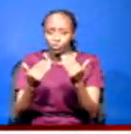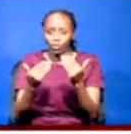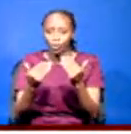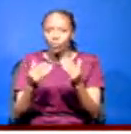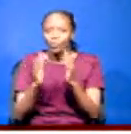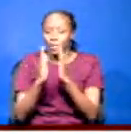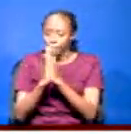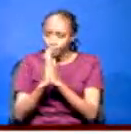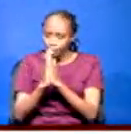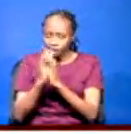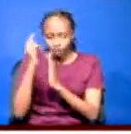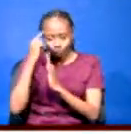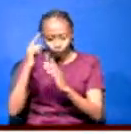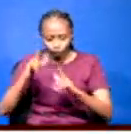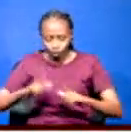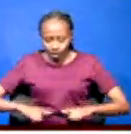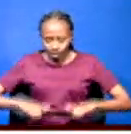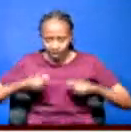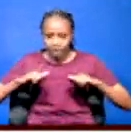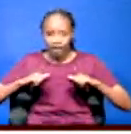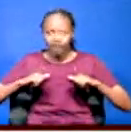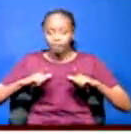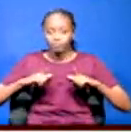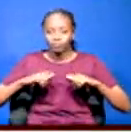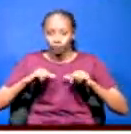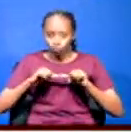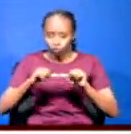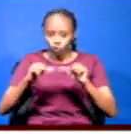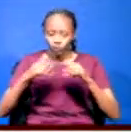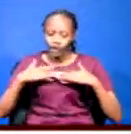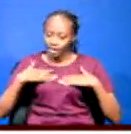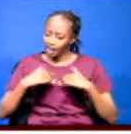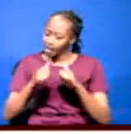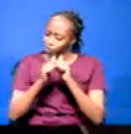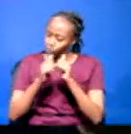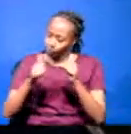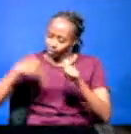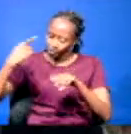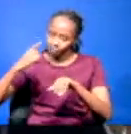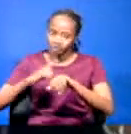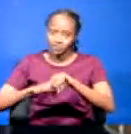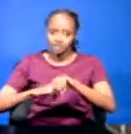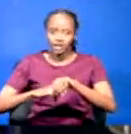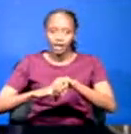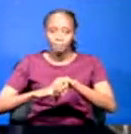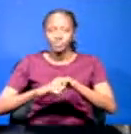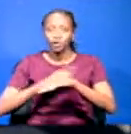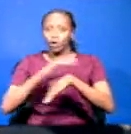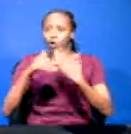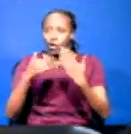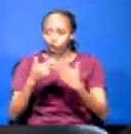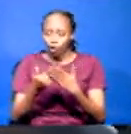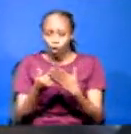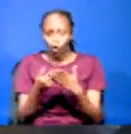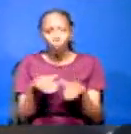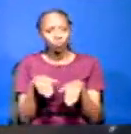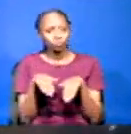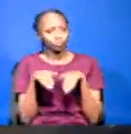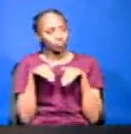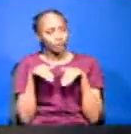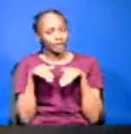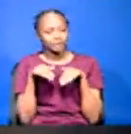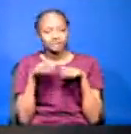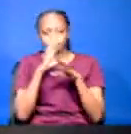maisha marefu na afya njema kila wakati. Wengine sote tafadhali tutulie